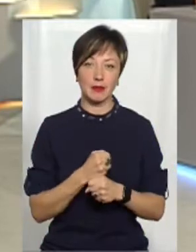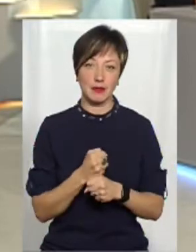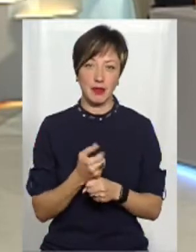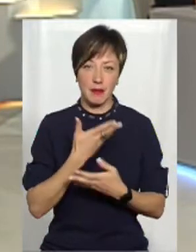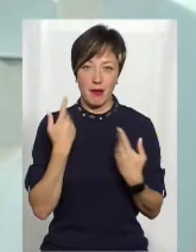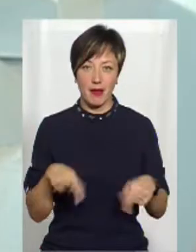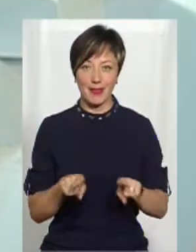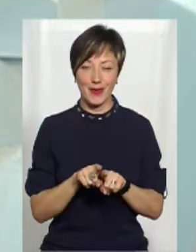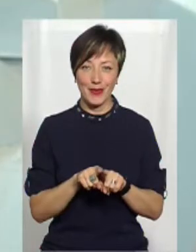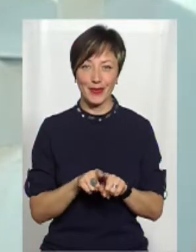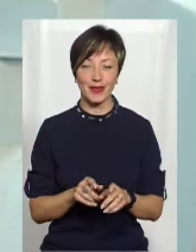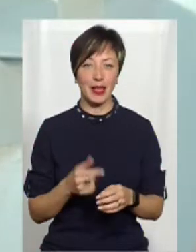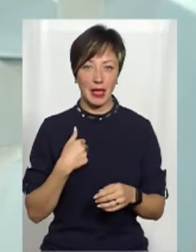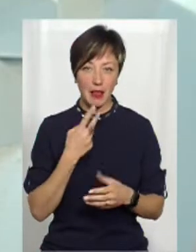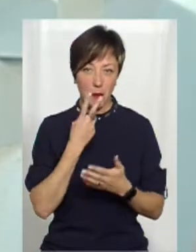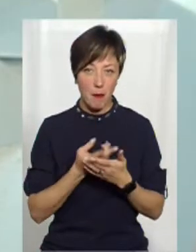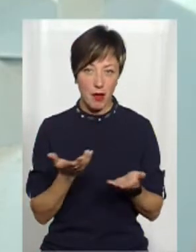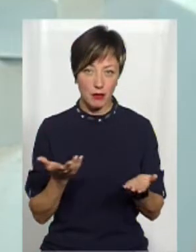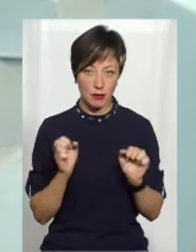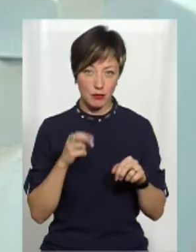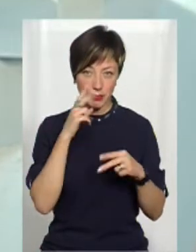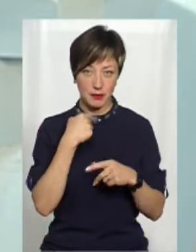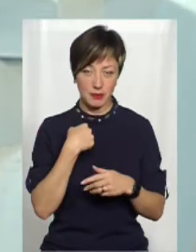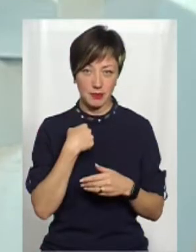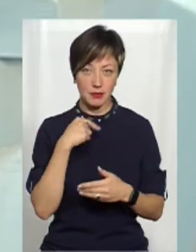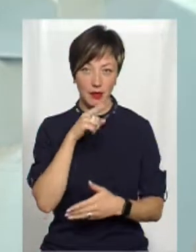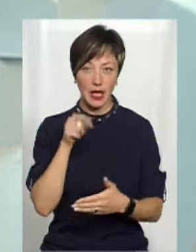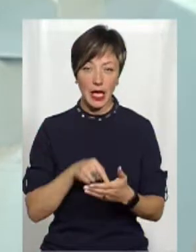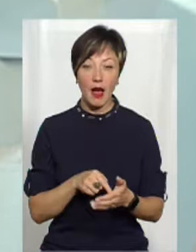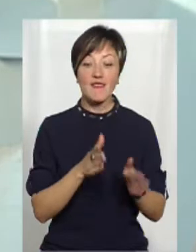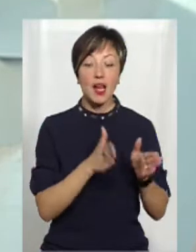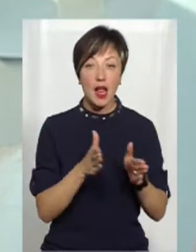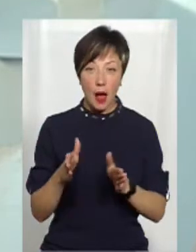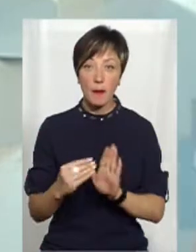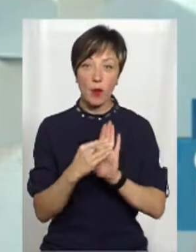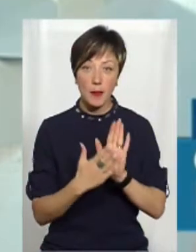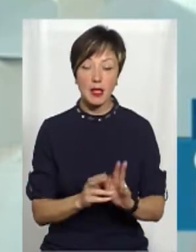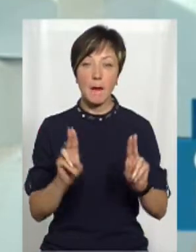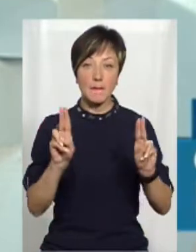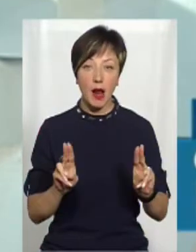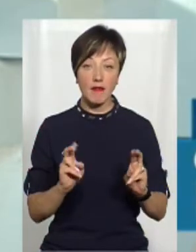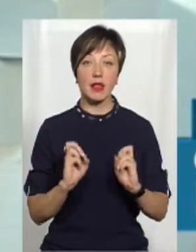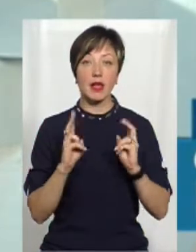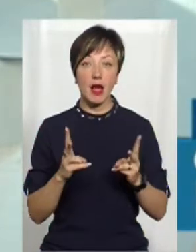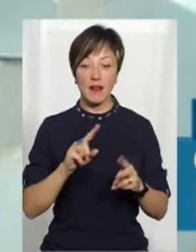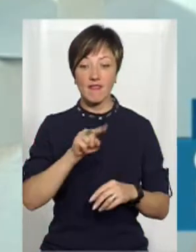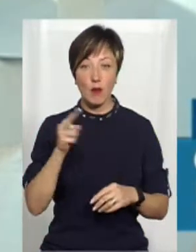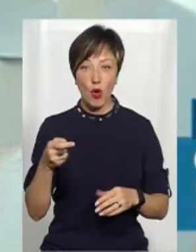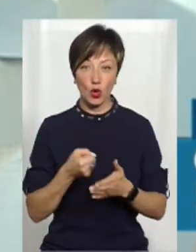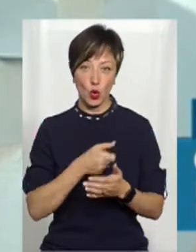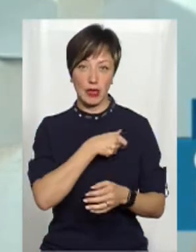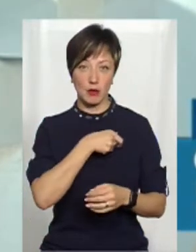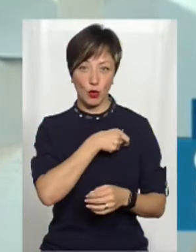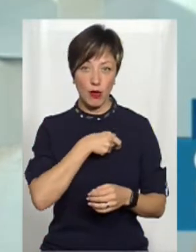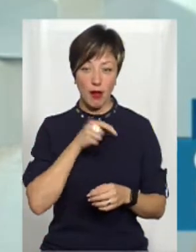як? Немає такого? Чи, можливо, я не побачила цього? Ні, звичайно, в регламенті прописані правила, як вимоги до